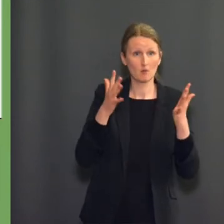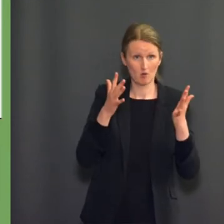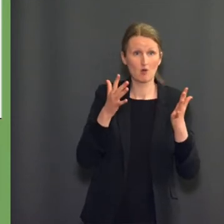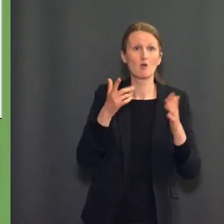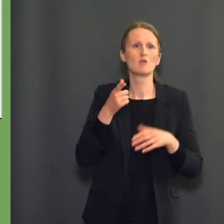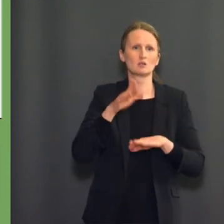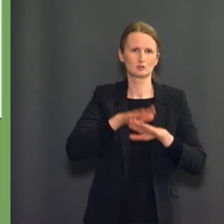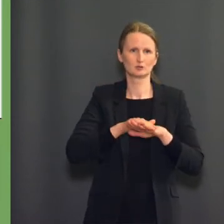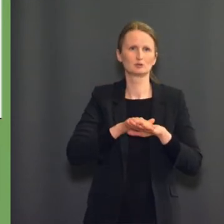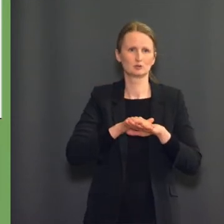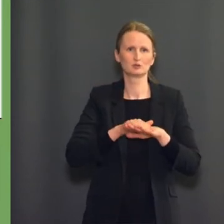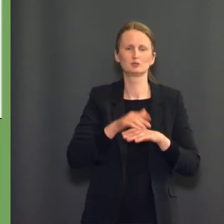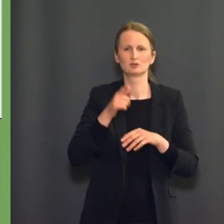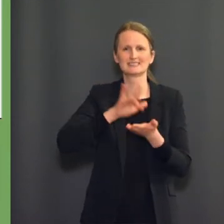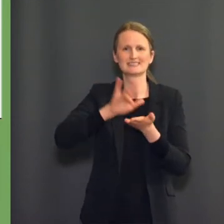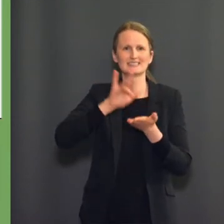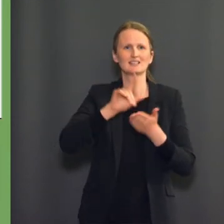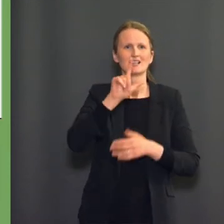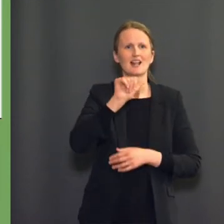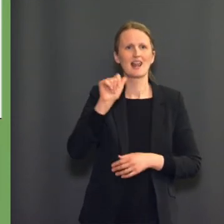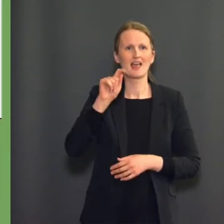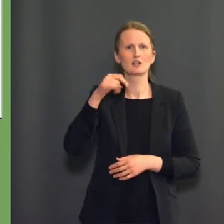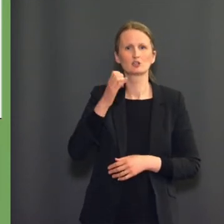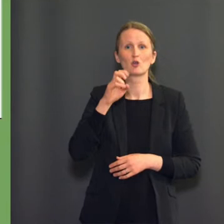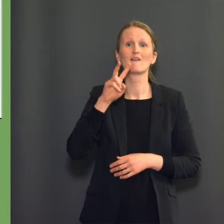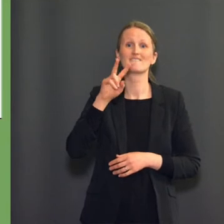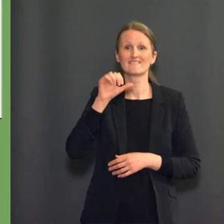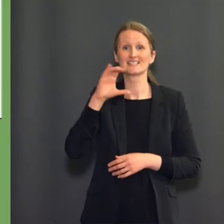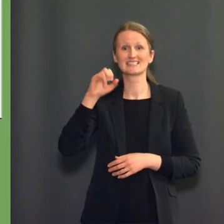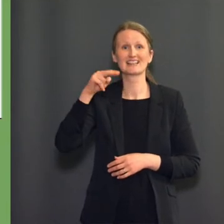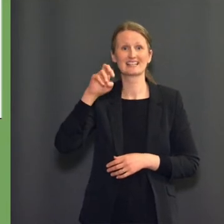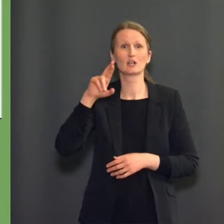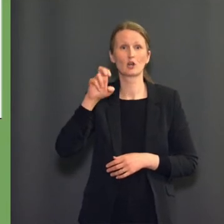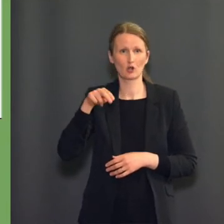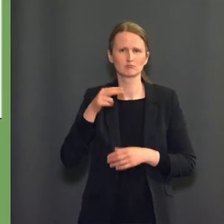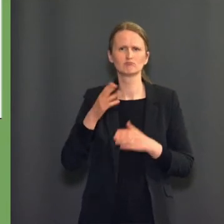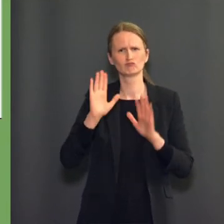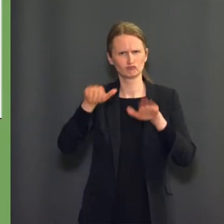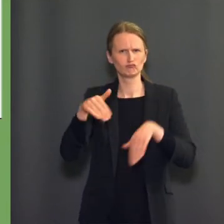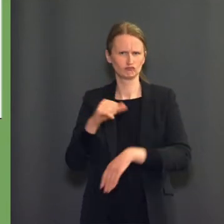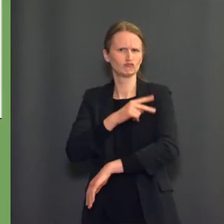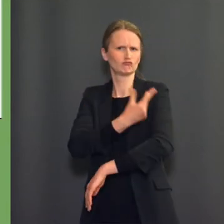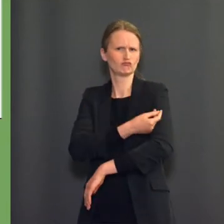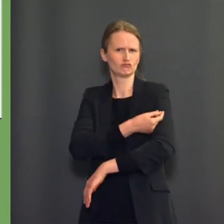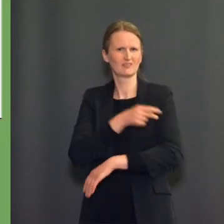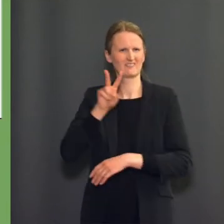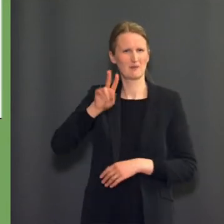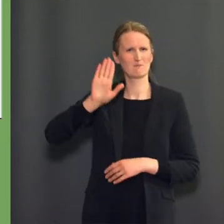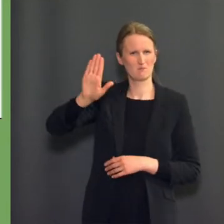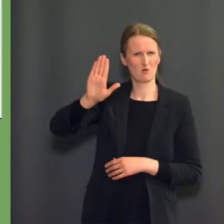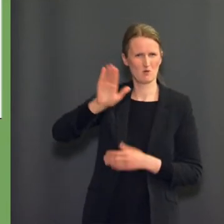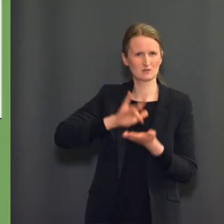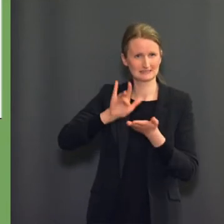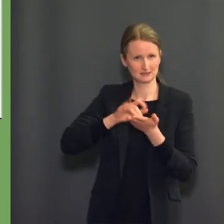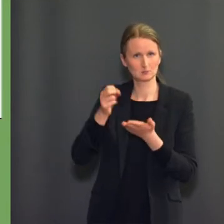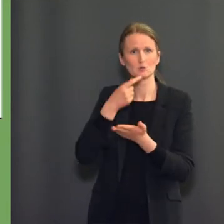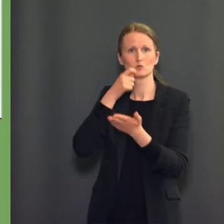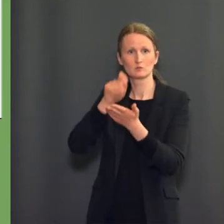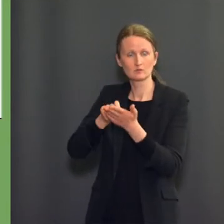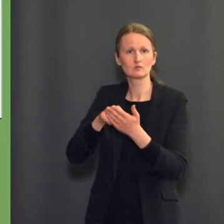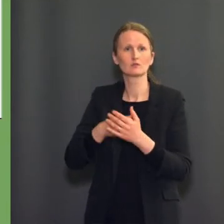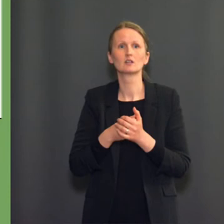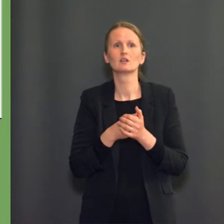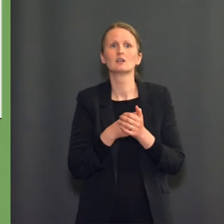latjevaccineren.be. Les autres centres continueront à utiliser leur propre liste de réserve.